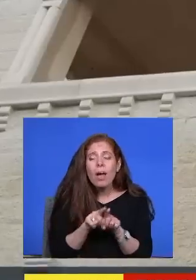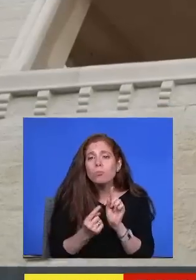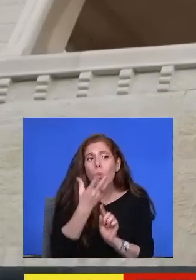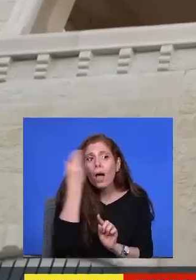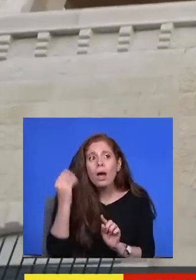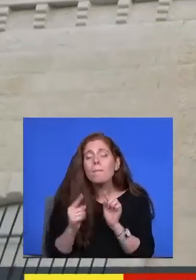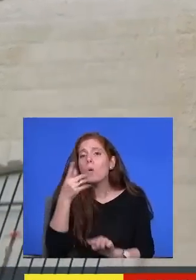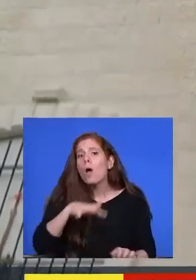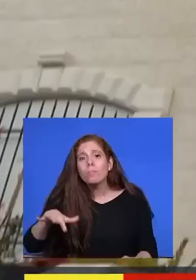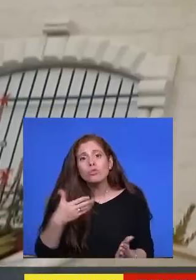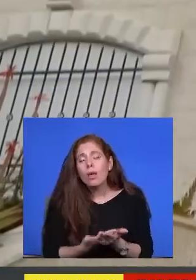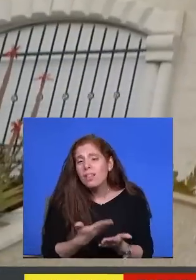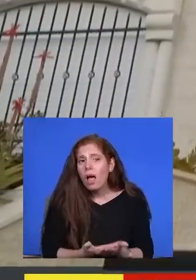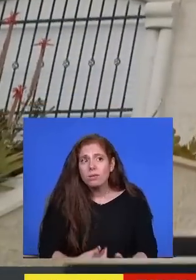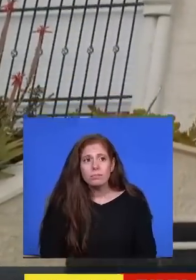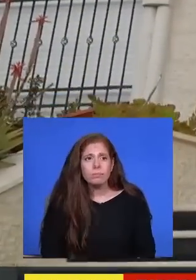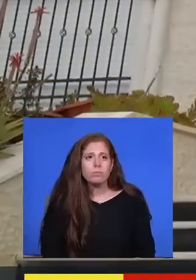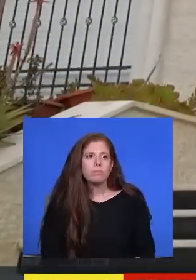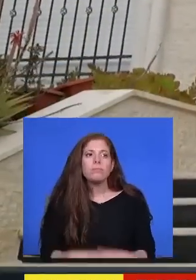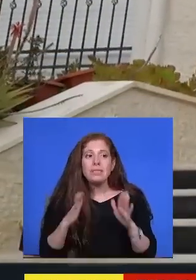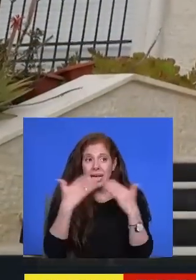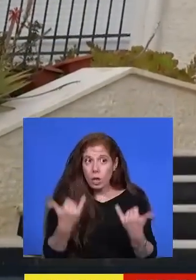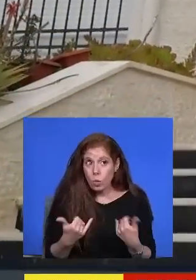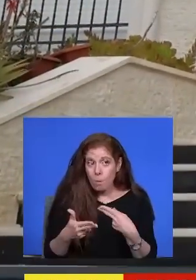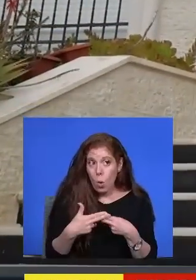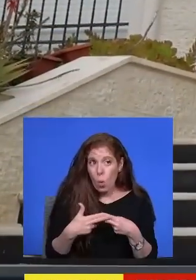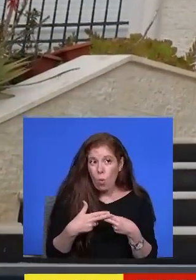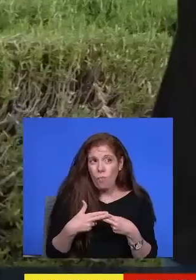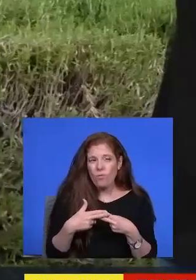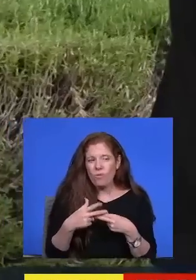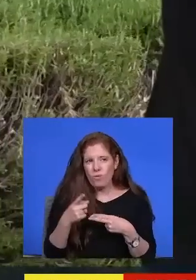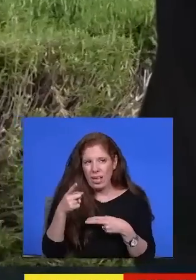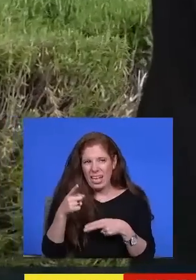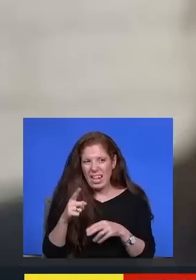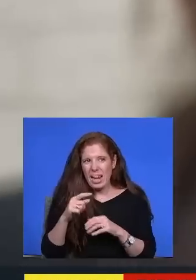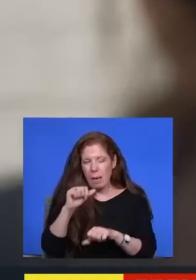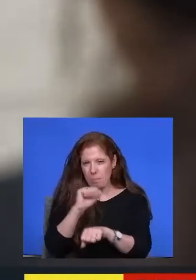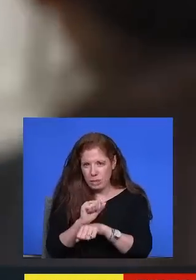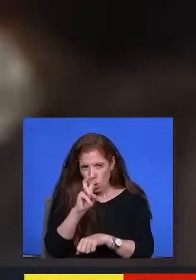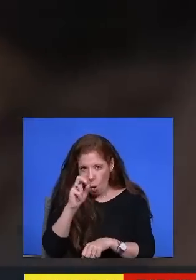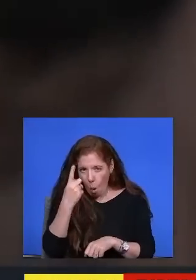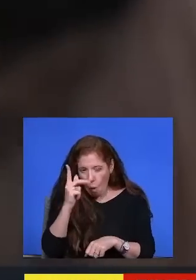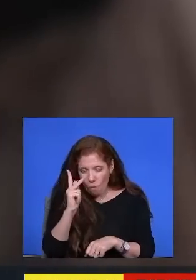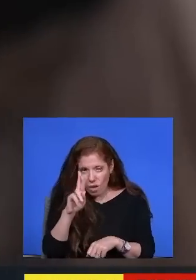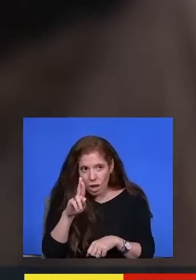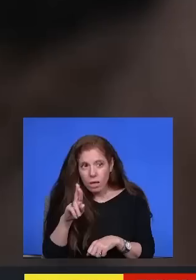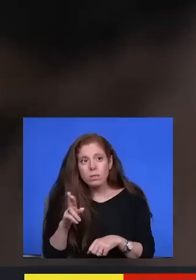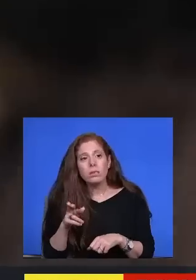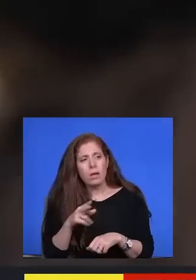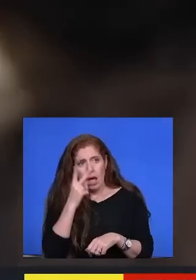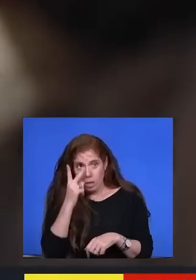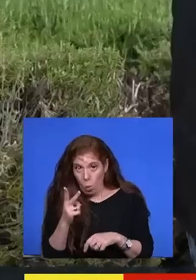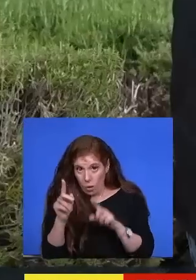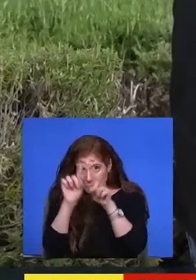الأرض انت بتسكن اليوم يعني بجانب الحاجز أوفر جانب السجن أوفر بتشوفه يعني